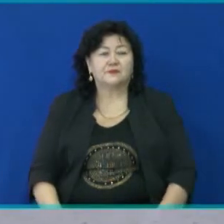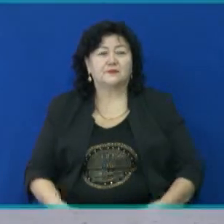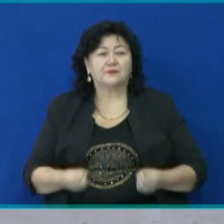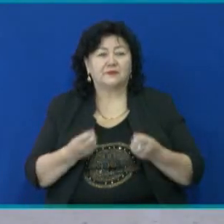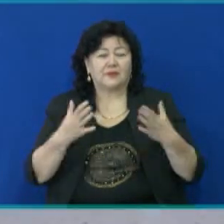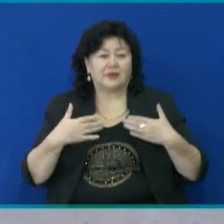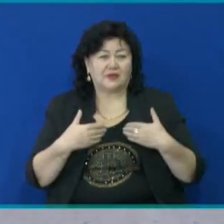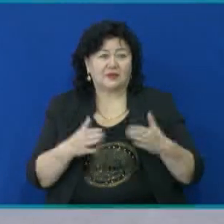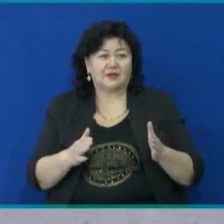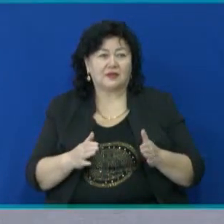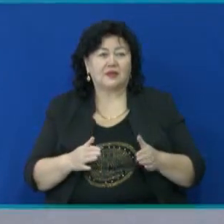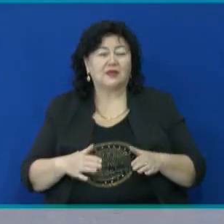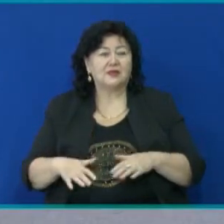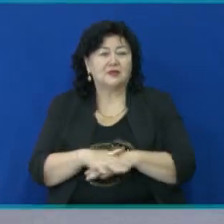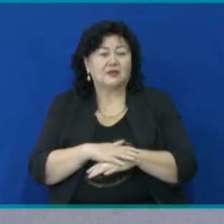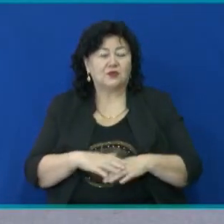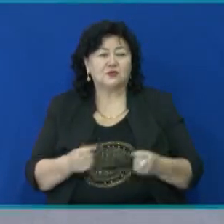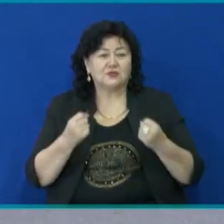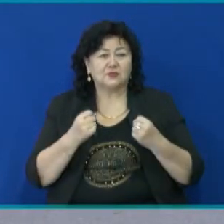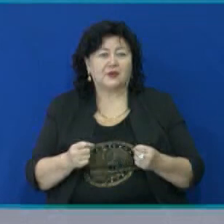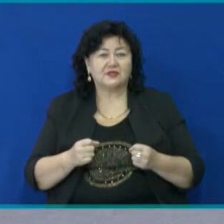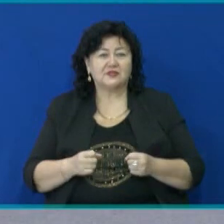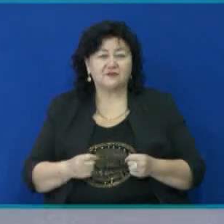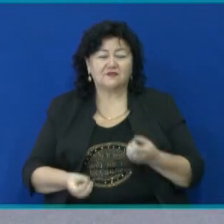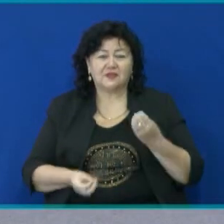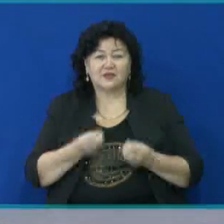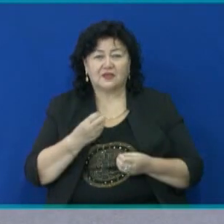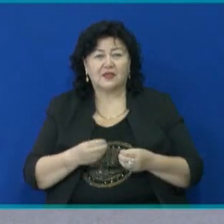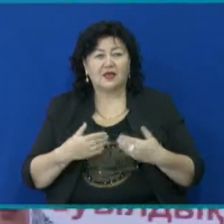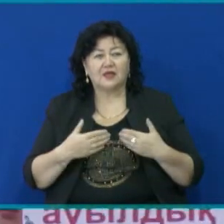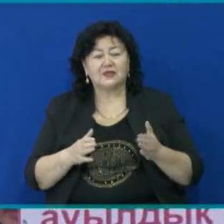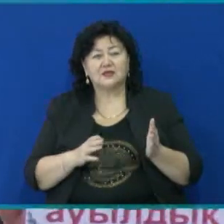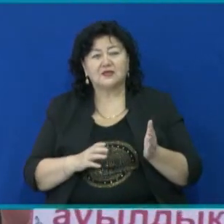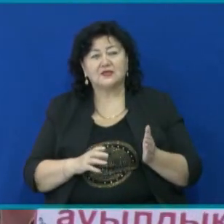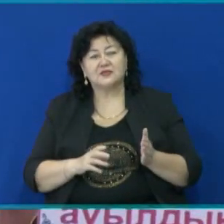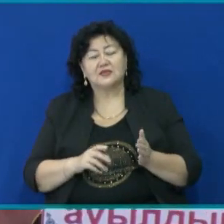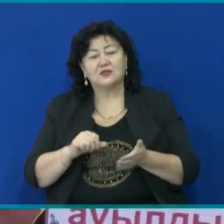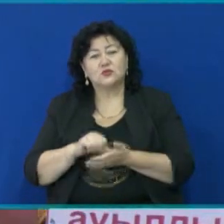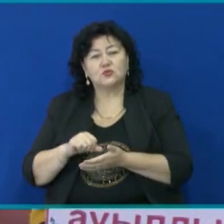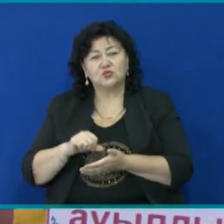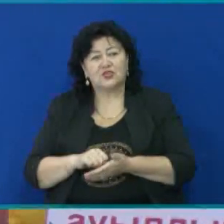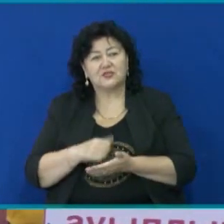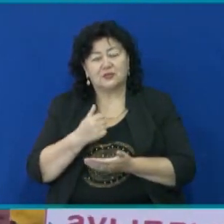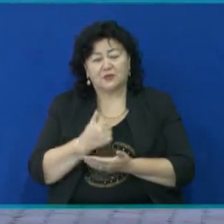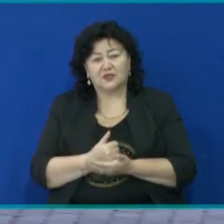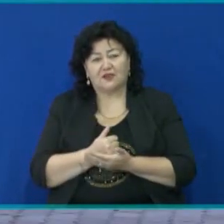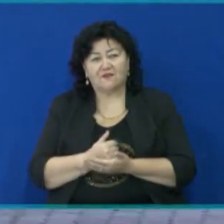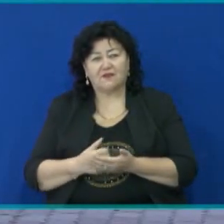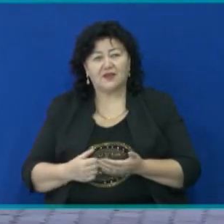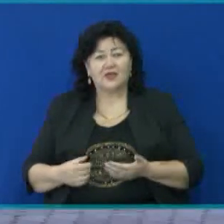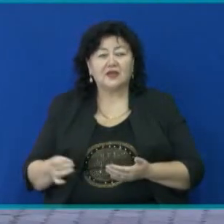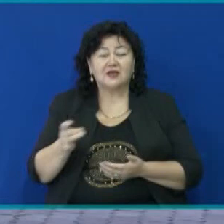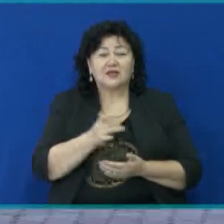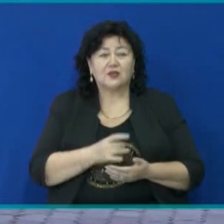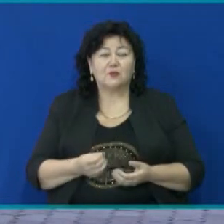Торжественная церемония открытия народных спортивных игр состоялась на центральной площади села Калбатау с участием акима Жархымбека Байсабырова. В соответствии с